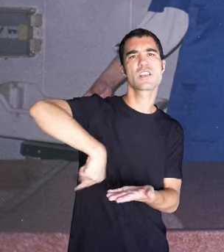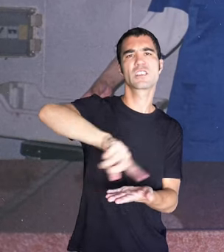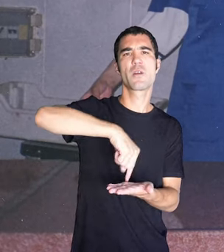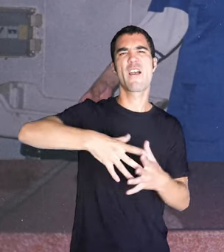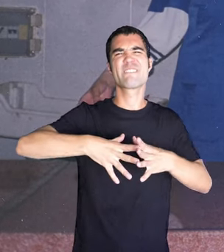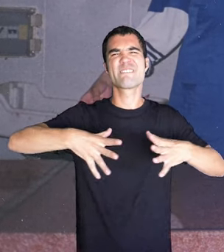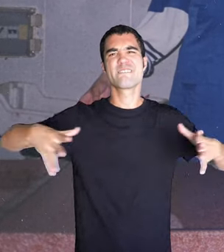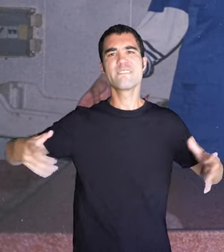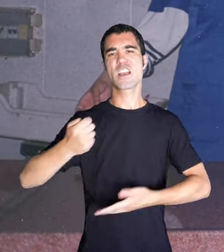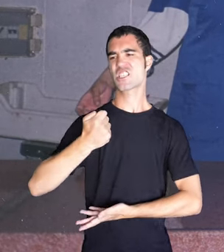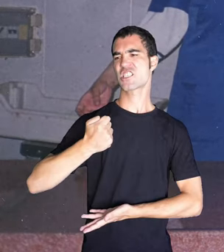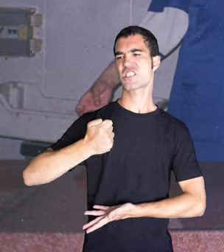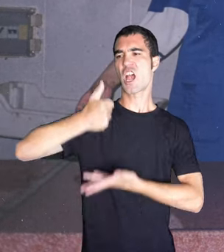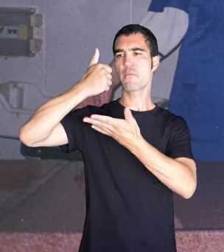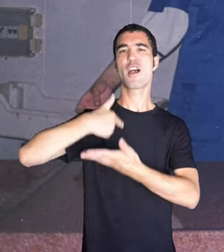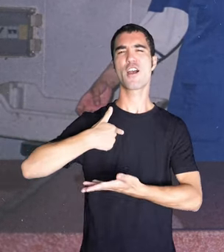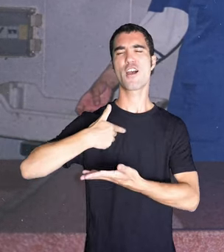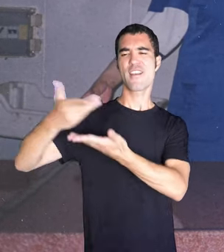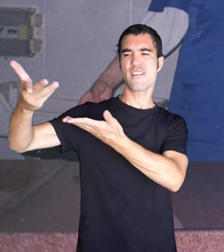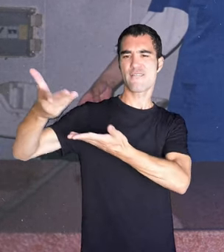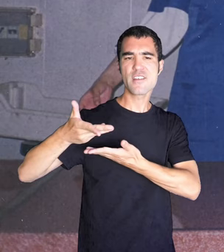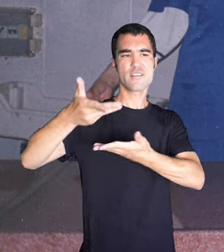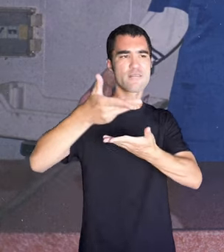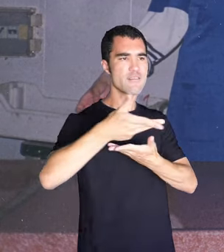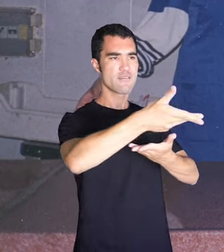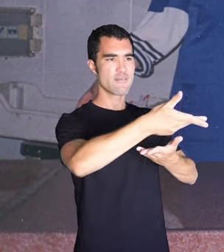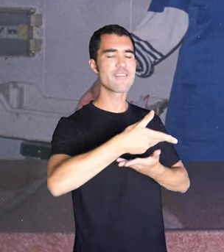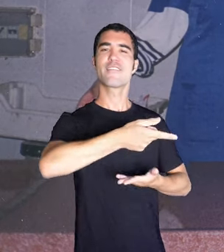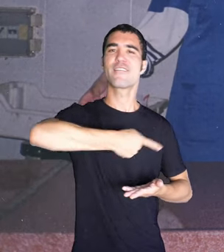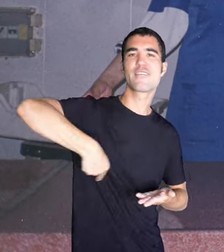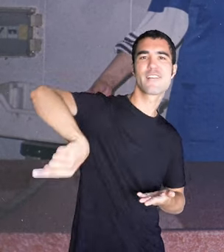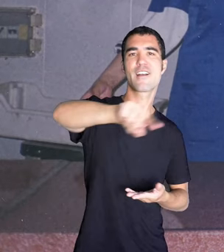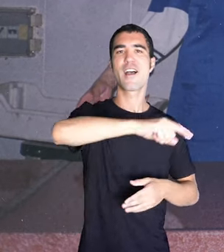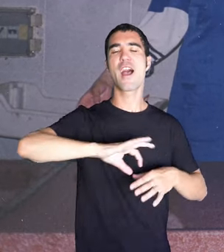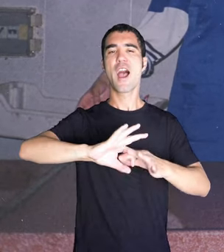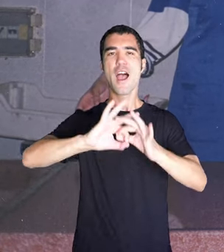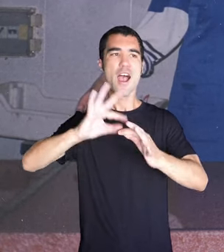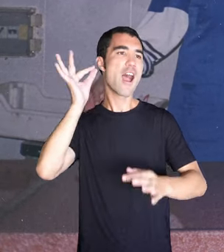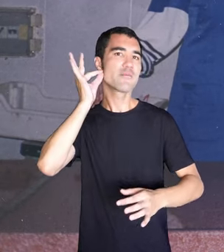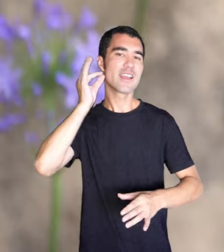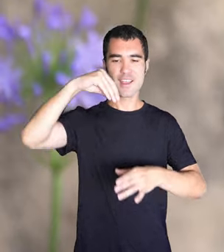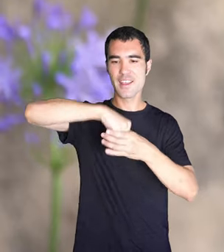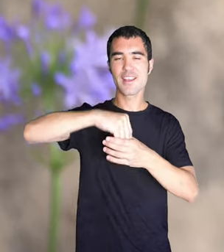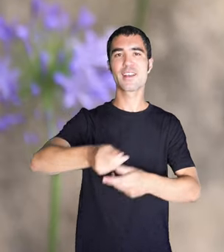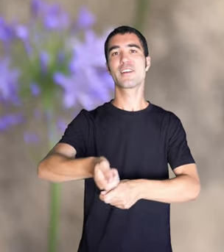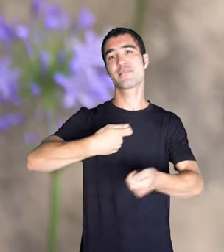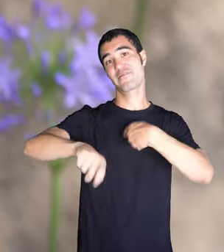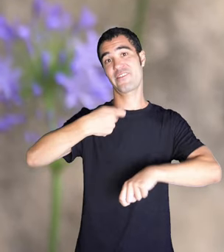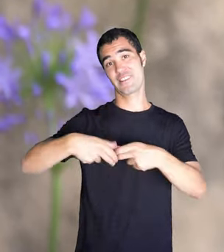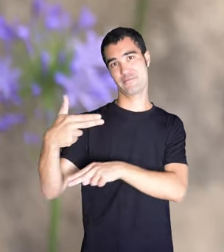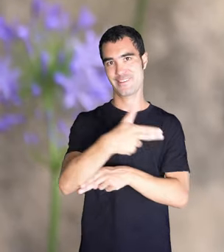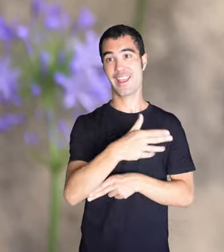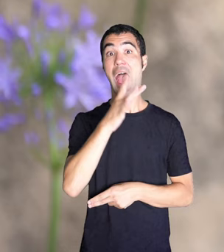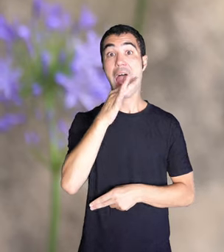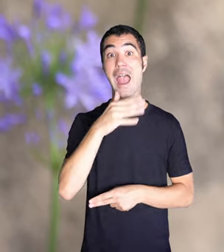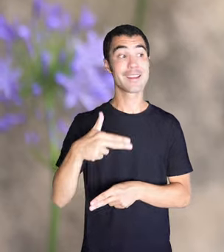xampany. i vaig convidar les amigues de dins la pescateria. Ara només hi ha